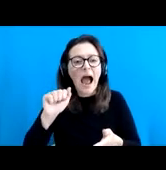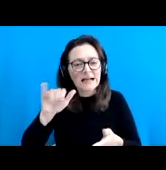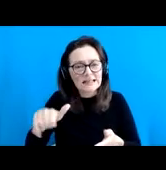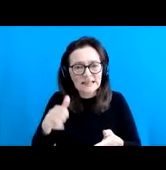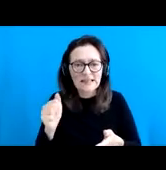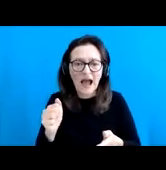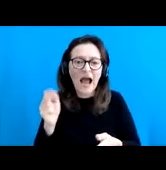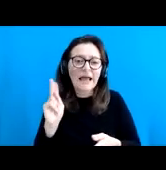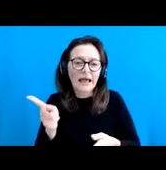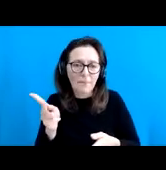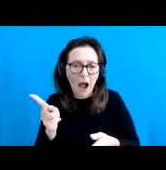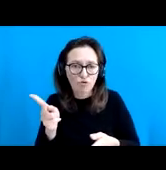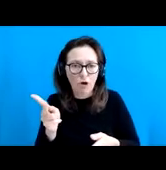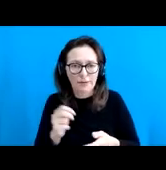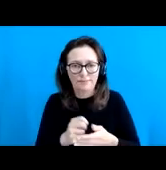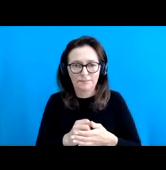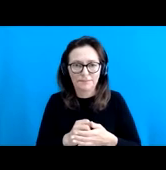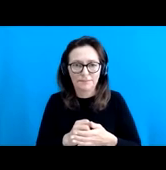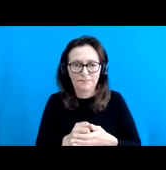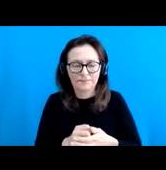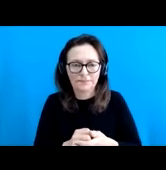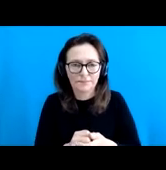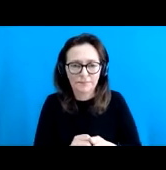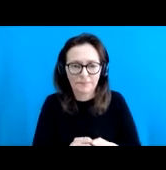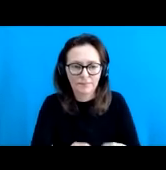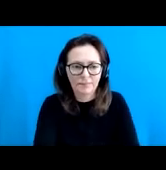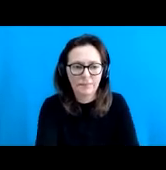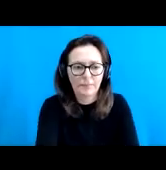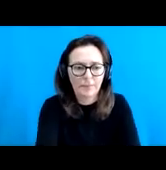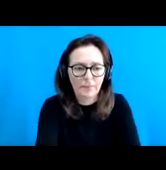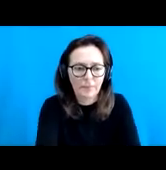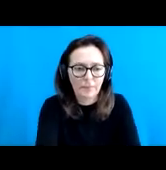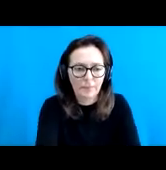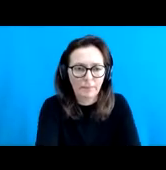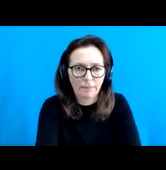tiflopedagoginja, izredna profesorica dr. Arsinija Kermavner.